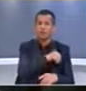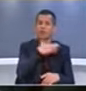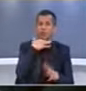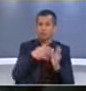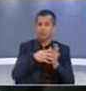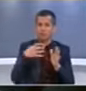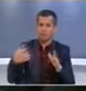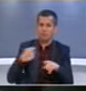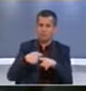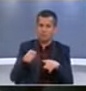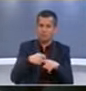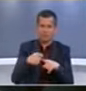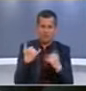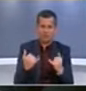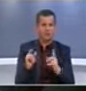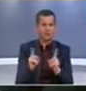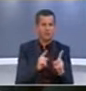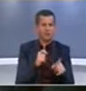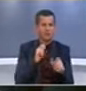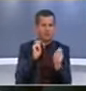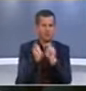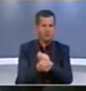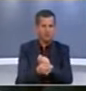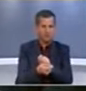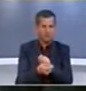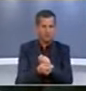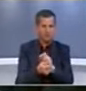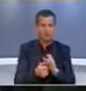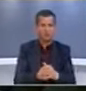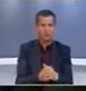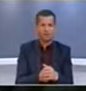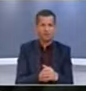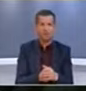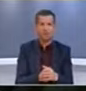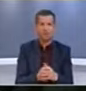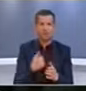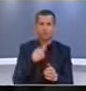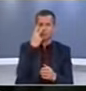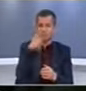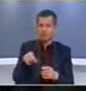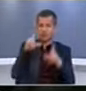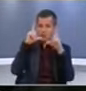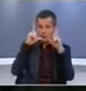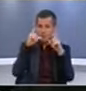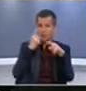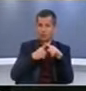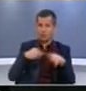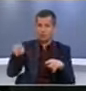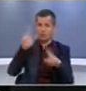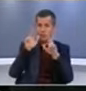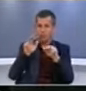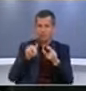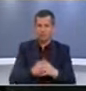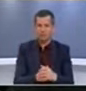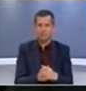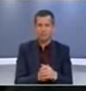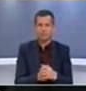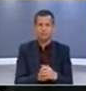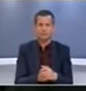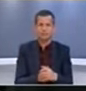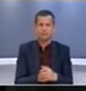gje e cila tash uar aty se po t shiko kto foto edhe q ju i keni dhe ajo thi